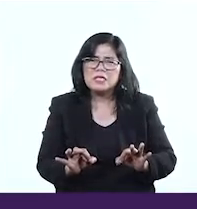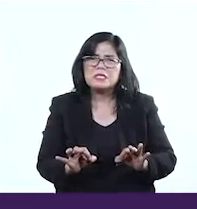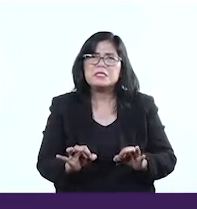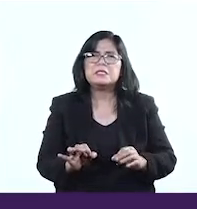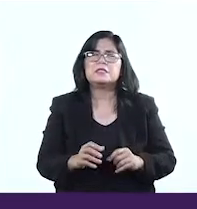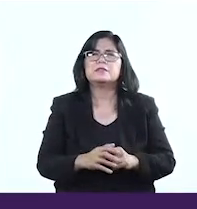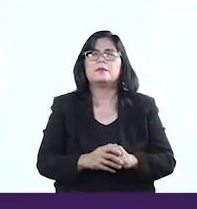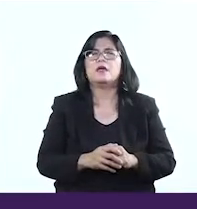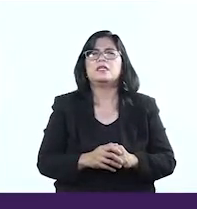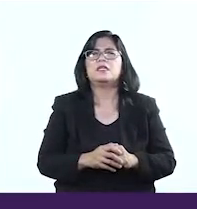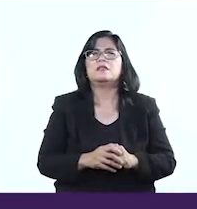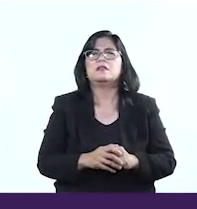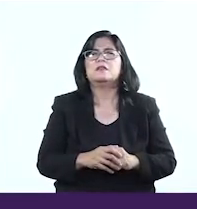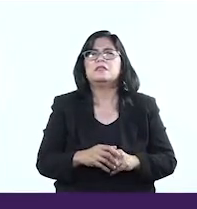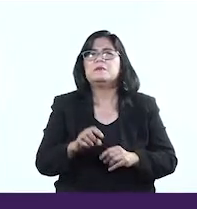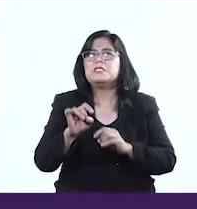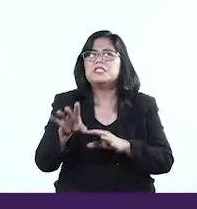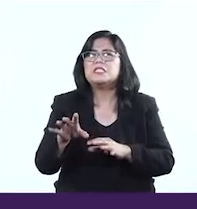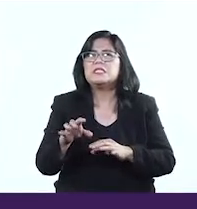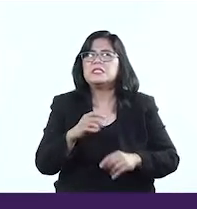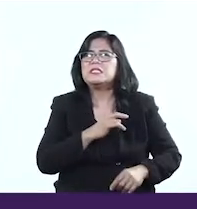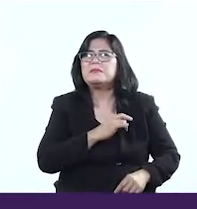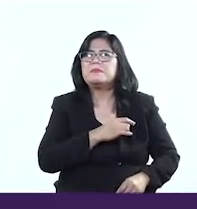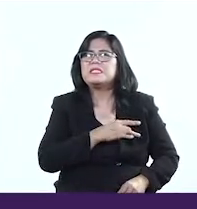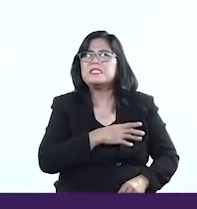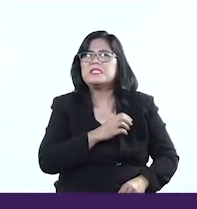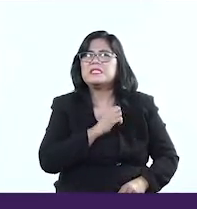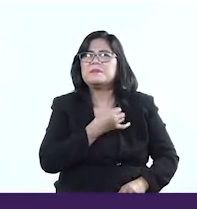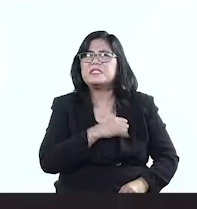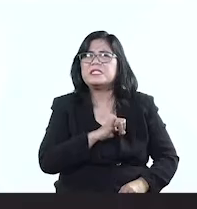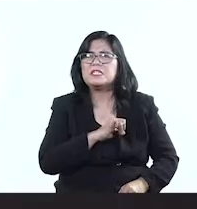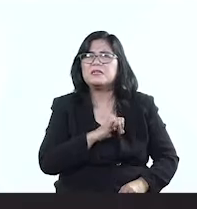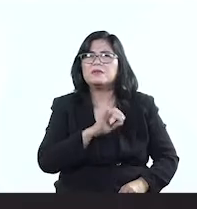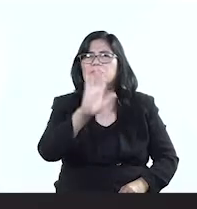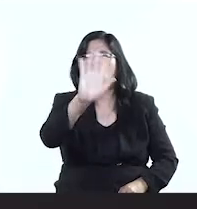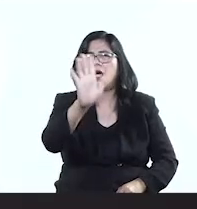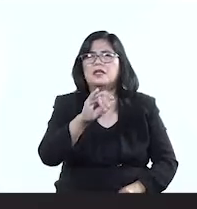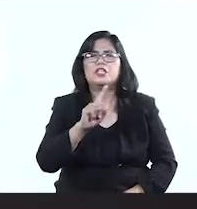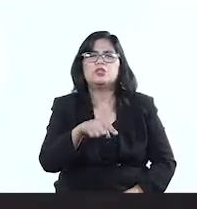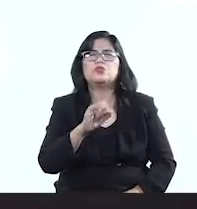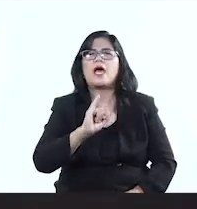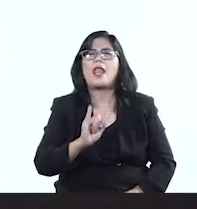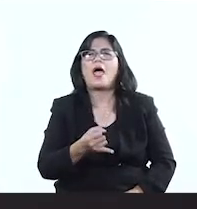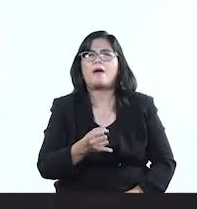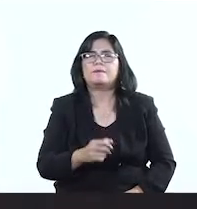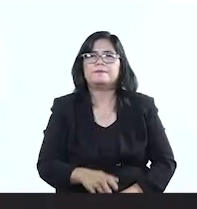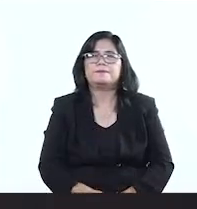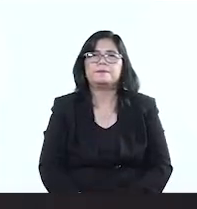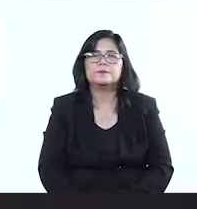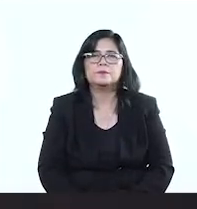mengerti Hai ada orang-orang yang semakin dekat dengan Kristus semakin dibenci Hai oleh banyak